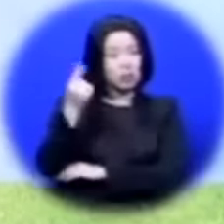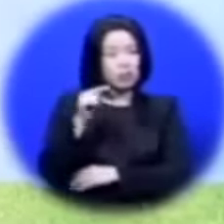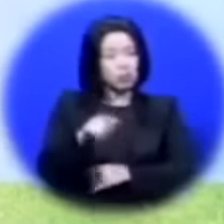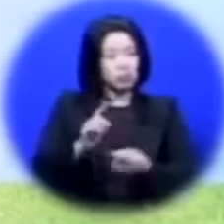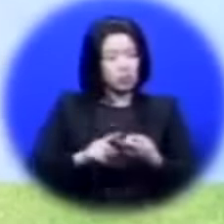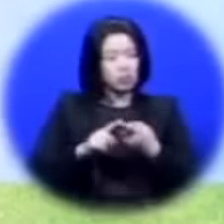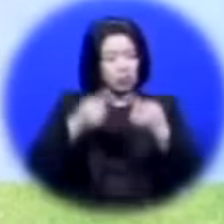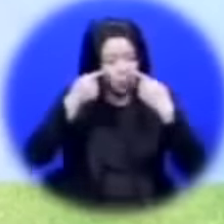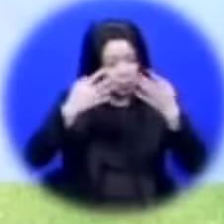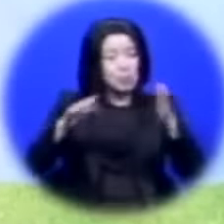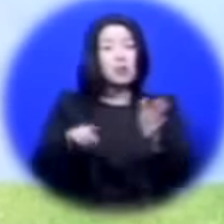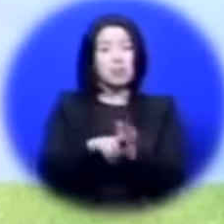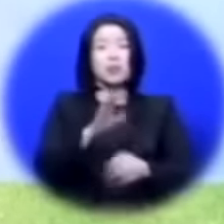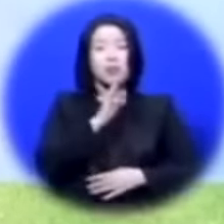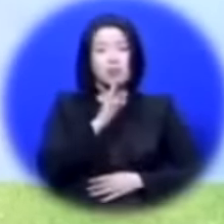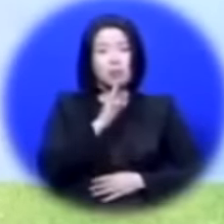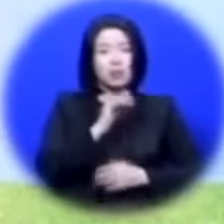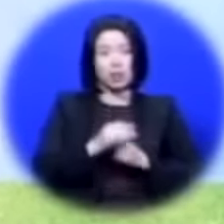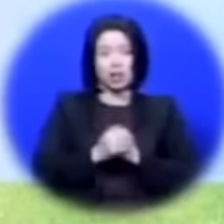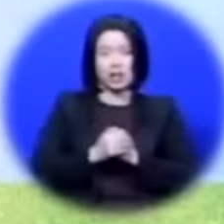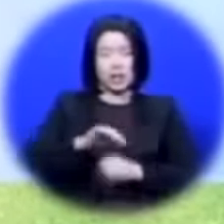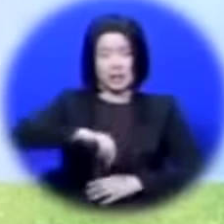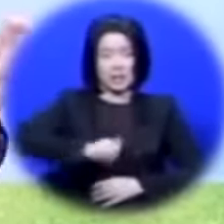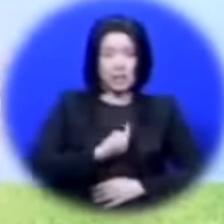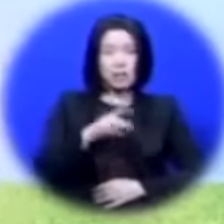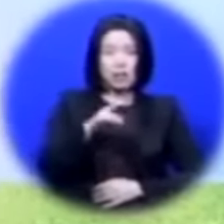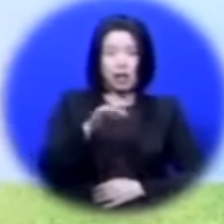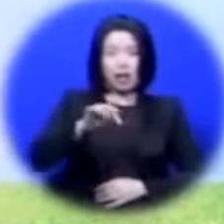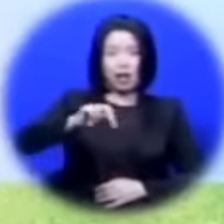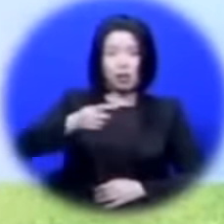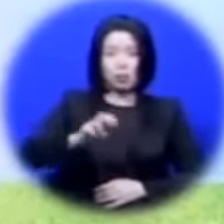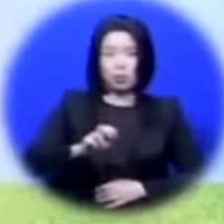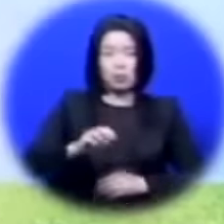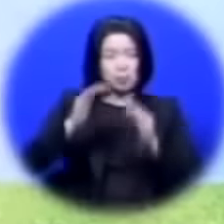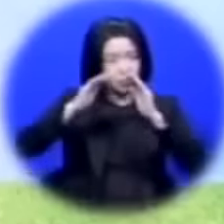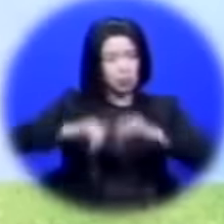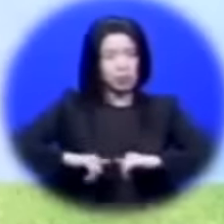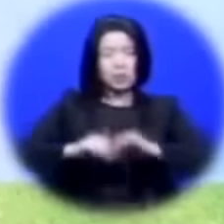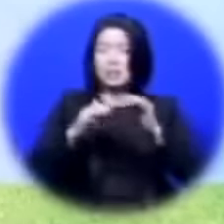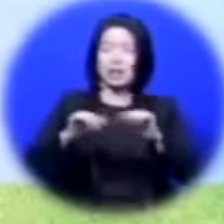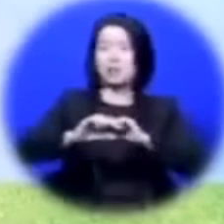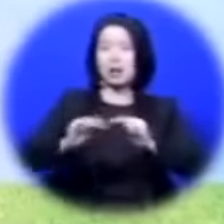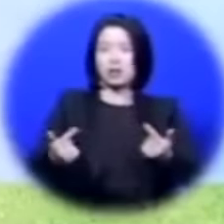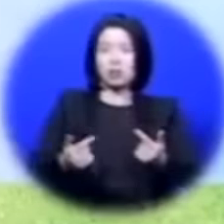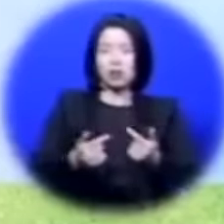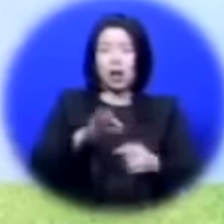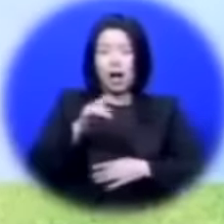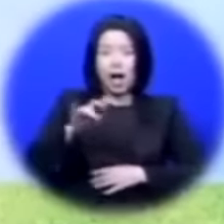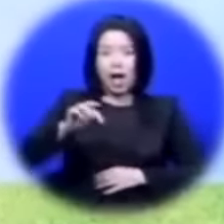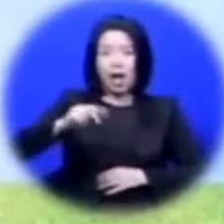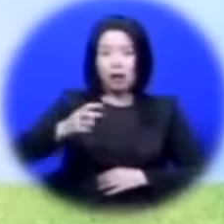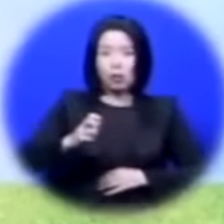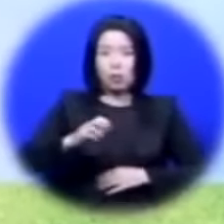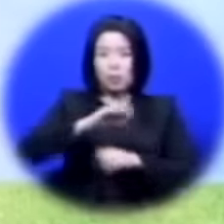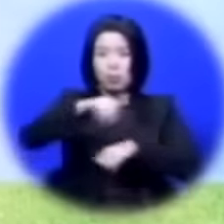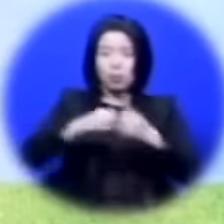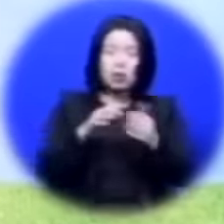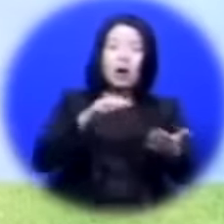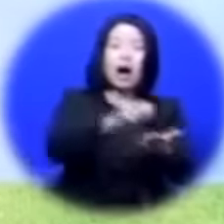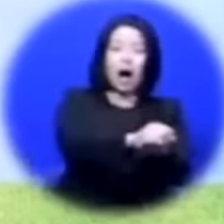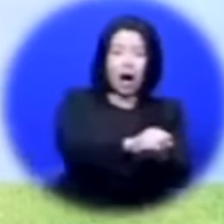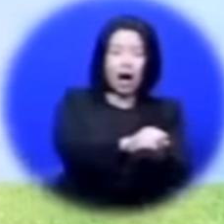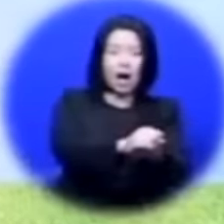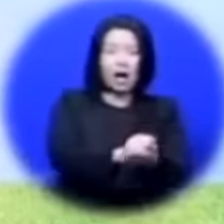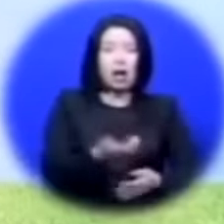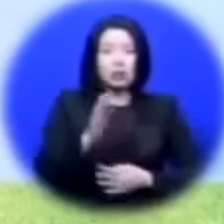사실을 분명히 믿었습니다 자기는 애에게 무너질 자가 아닙니다 애을 오려 정복할 것이죠